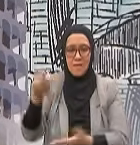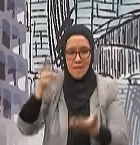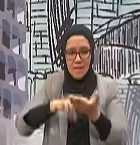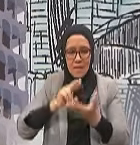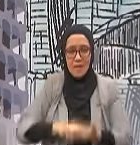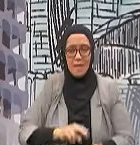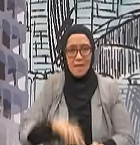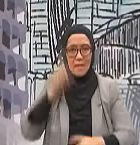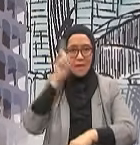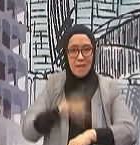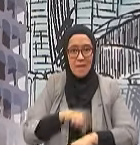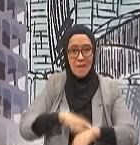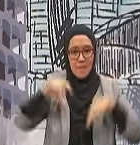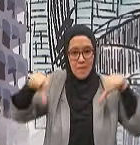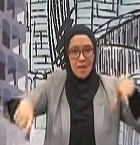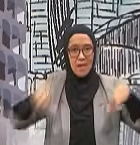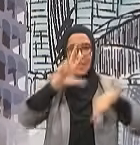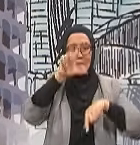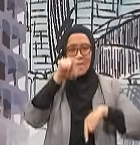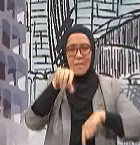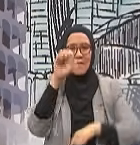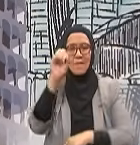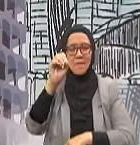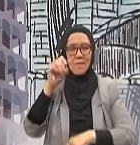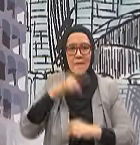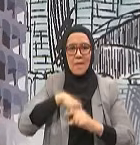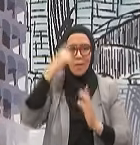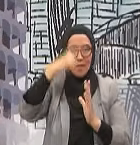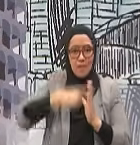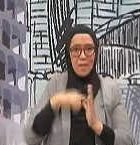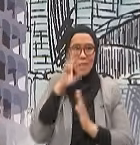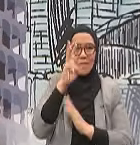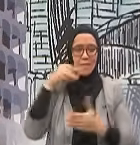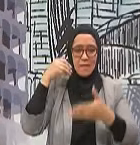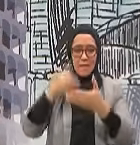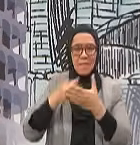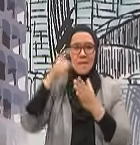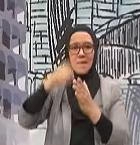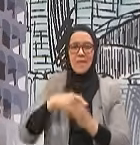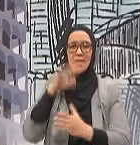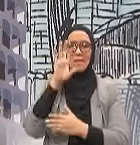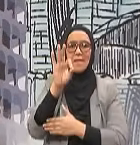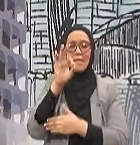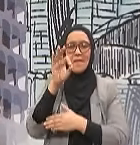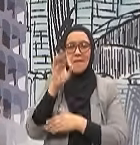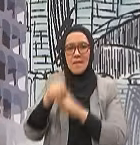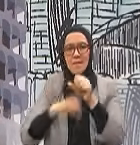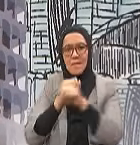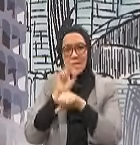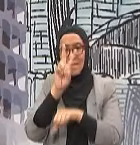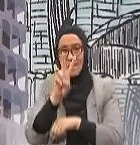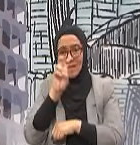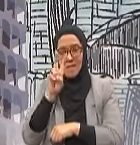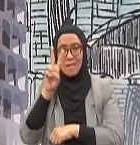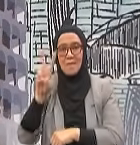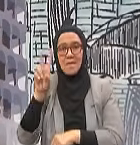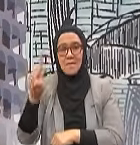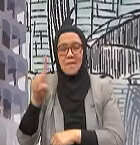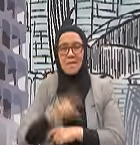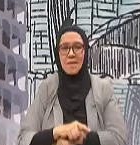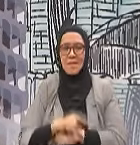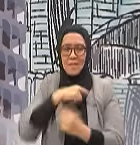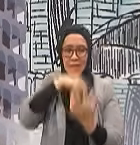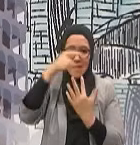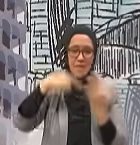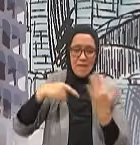ipv3 perubahan kosong yaitu sepanjang Jun hingga September 2021 antara cabaran yang dihadapi